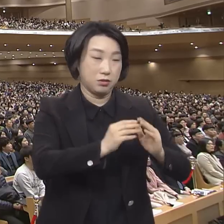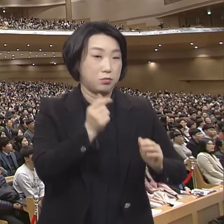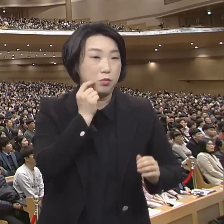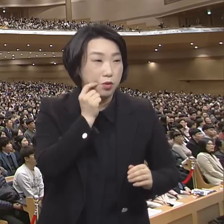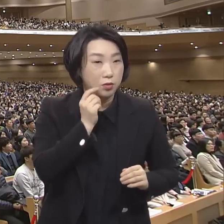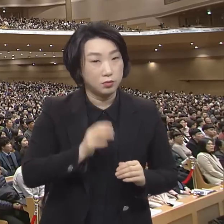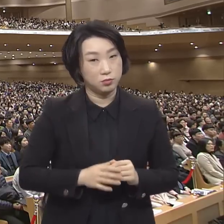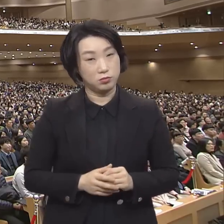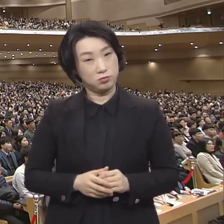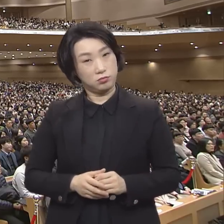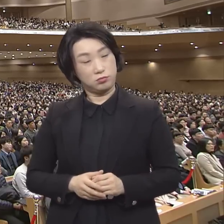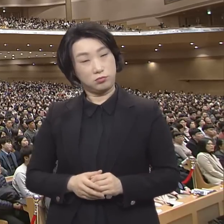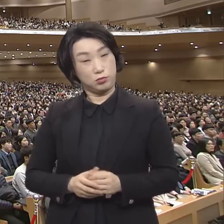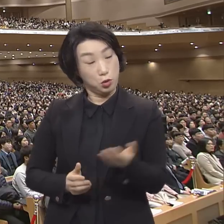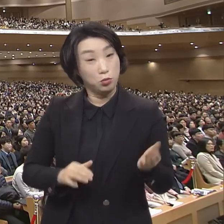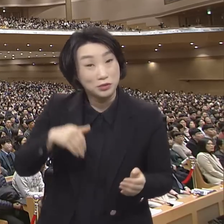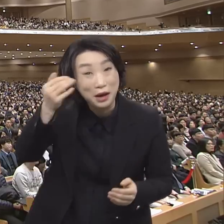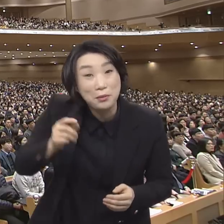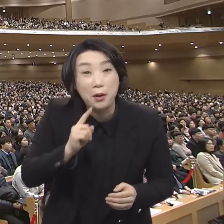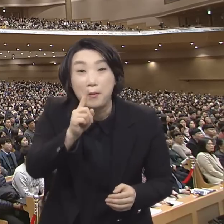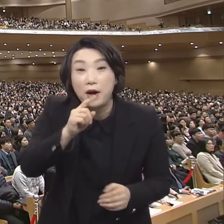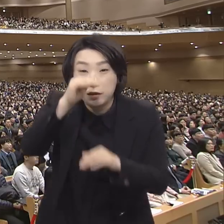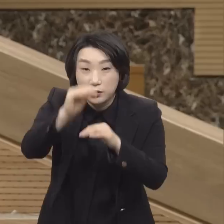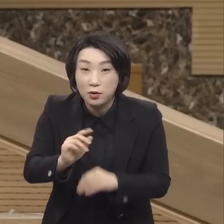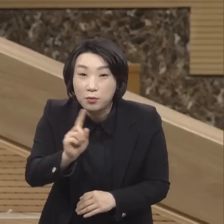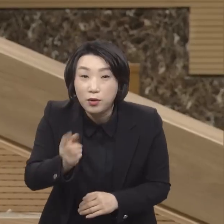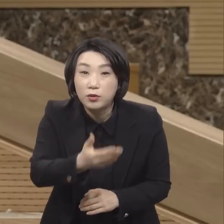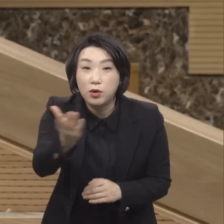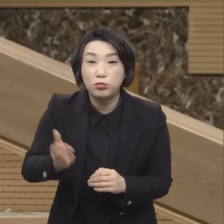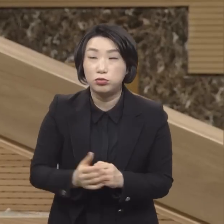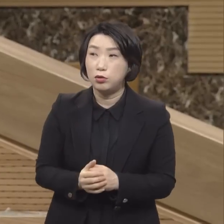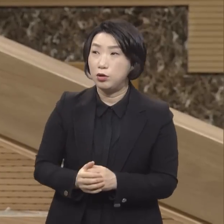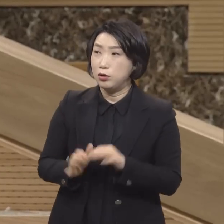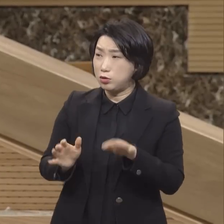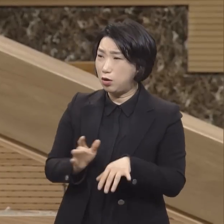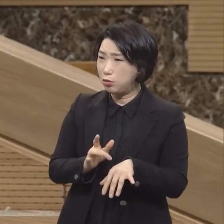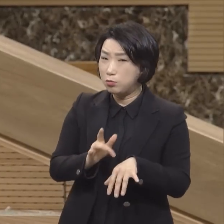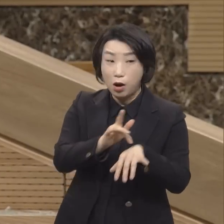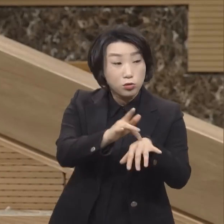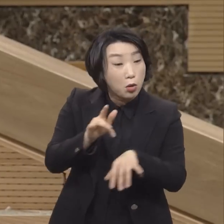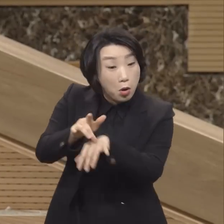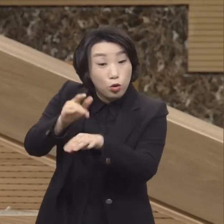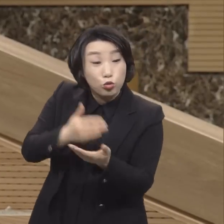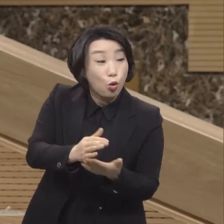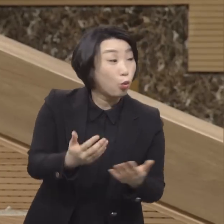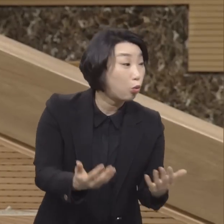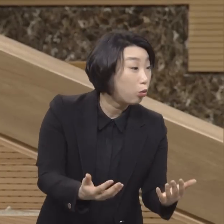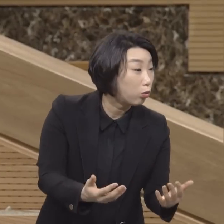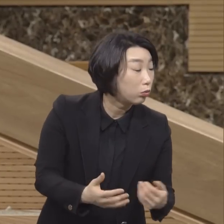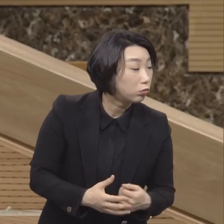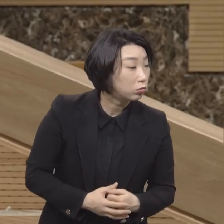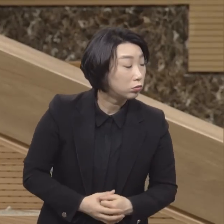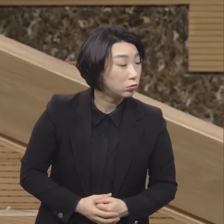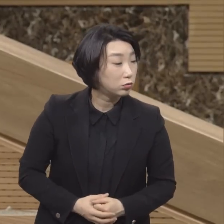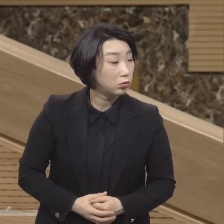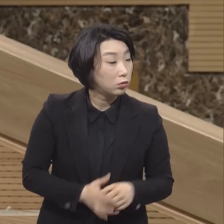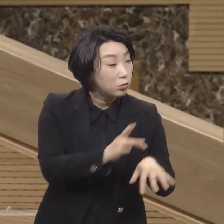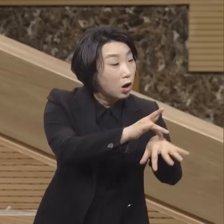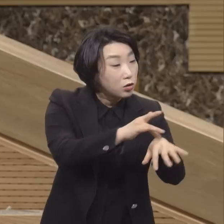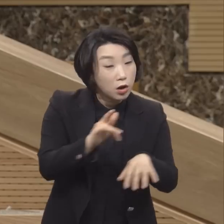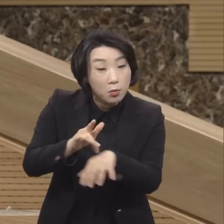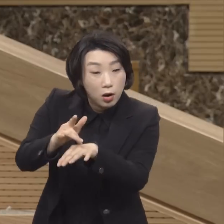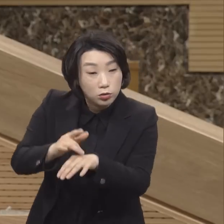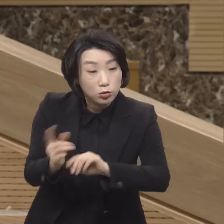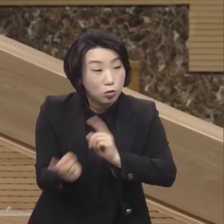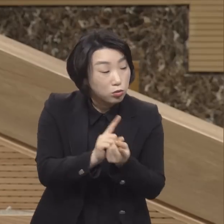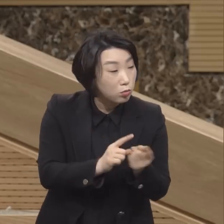못하리라. 그 다음에 뭐라고 말씀하셨냐? 어떻게 사단이 사단을 쫓아내냐? 어떻게 사단이